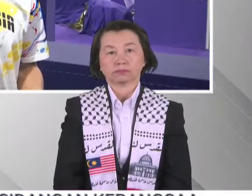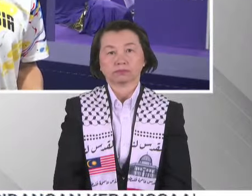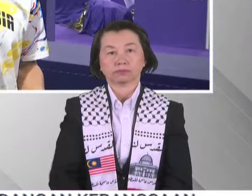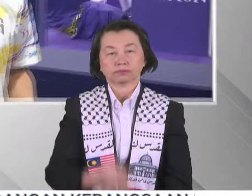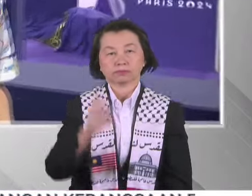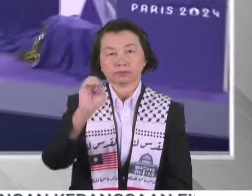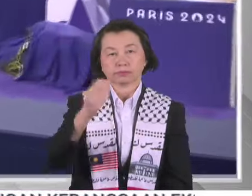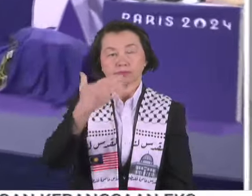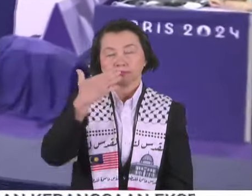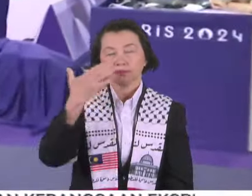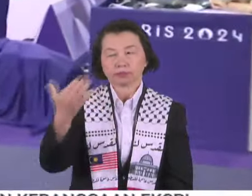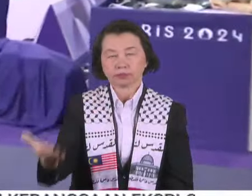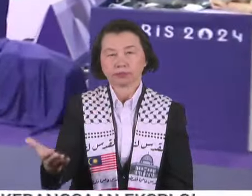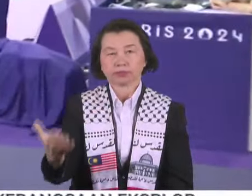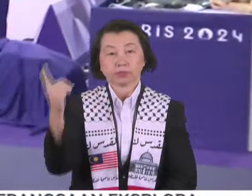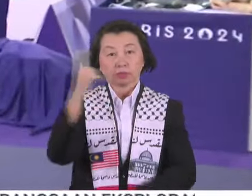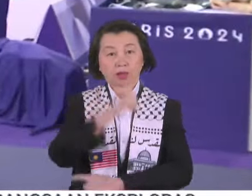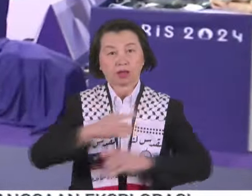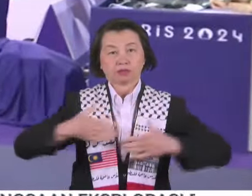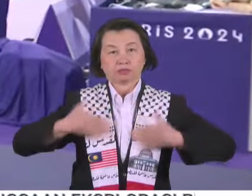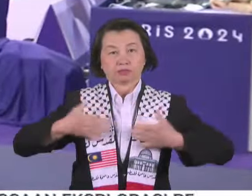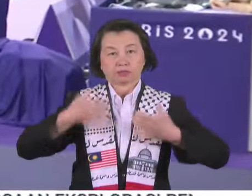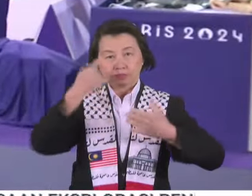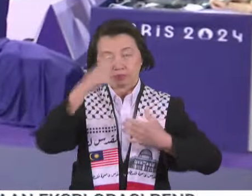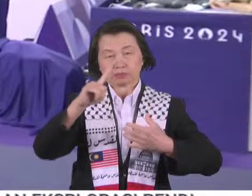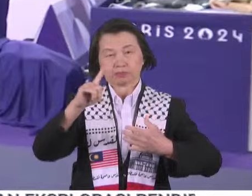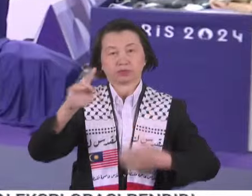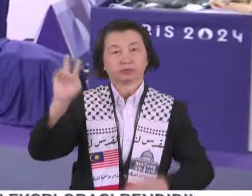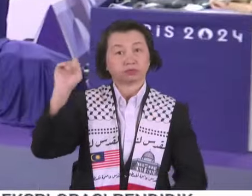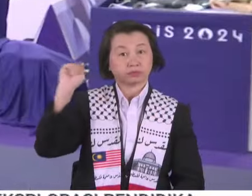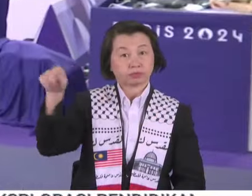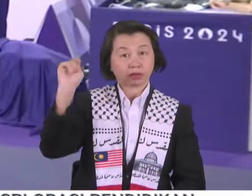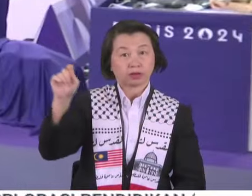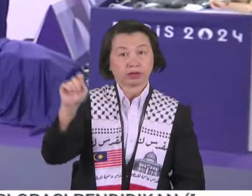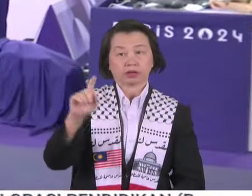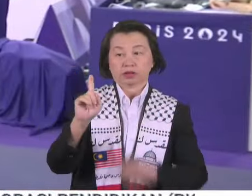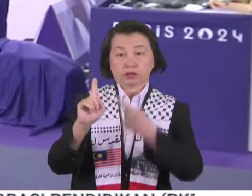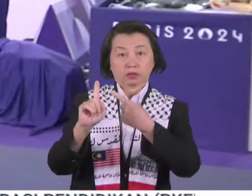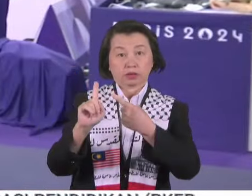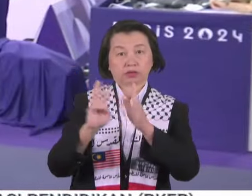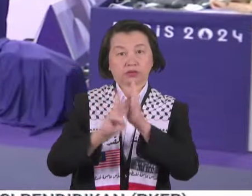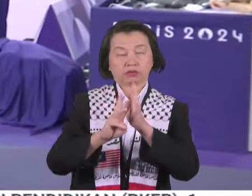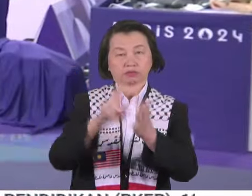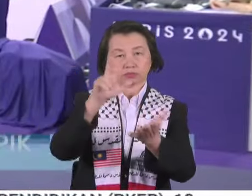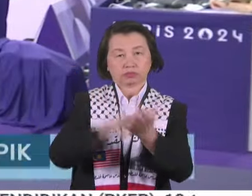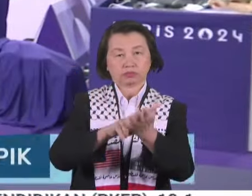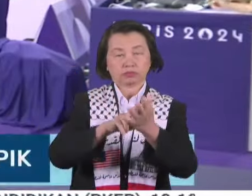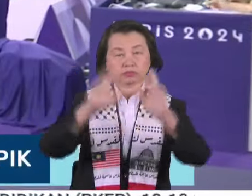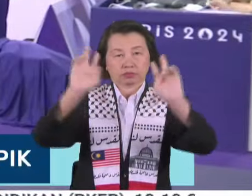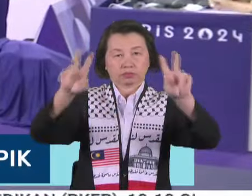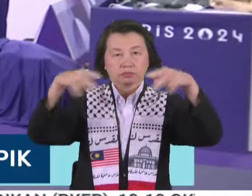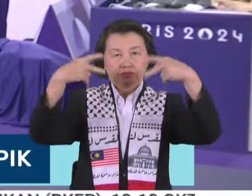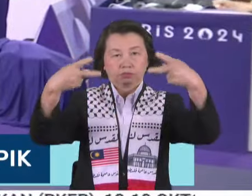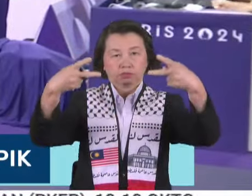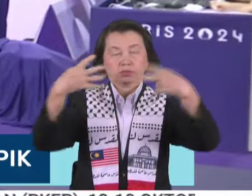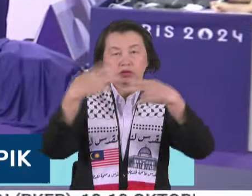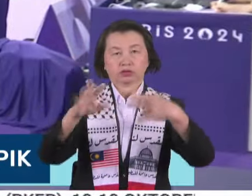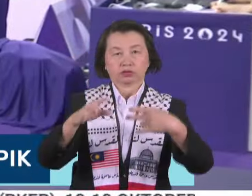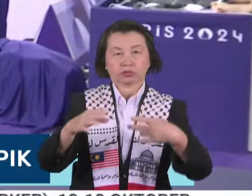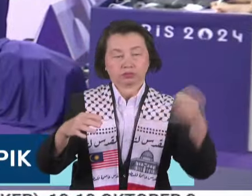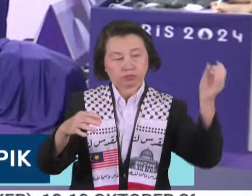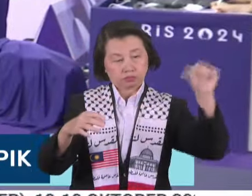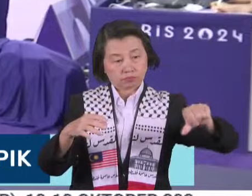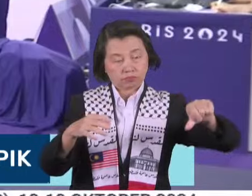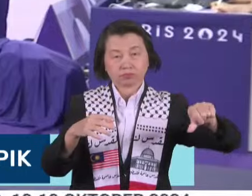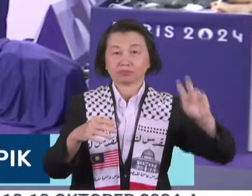Baik, terima kasih. Hari yang menggembirakan buat Kem Badminton Negara apabila satu wakil telah mengesahkan tempat ke separuh akhir. Selepas tersingkirnya